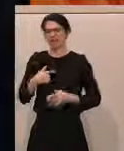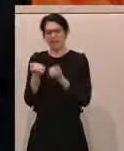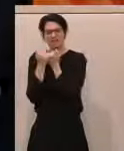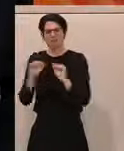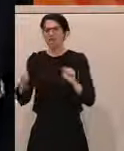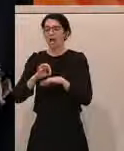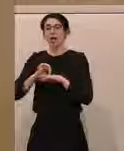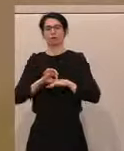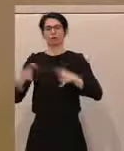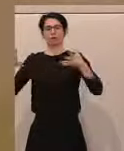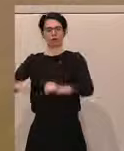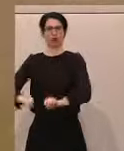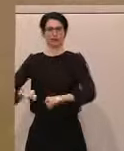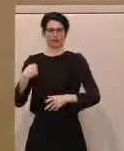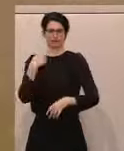instrumentalisieren lassen.